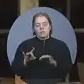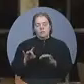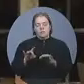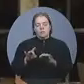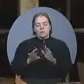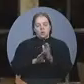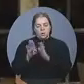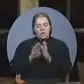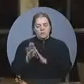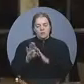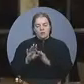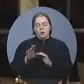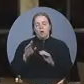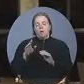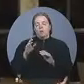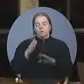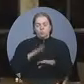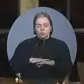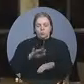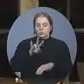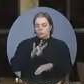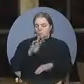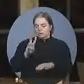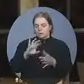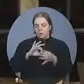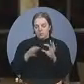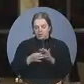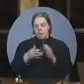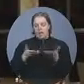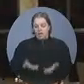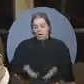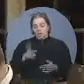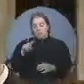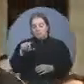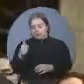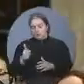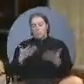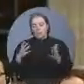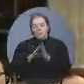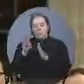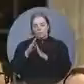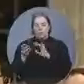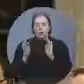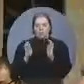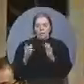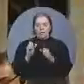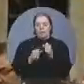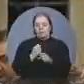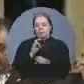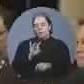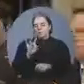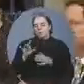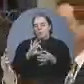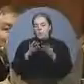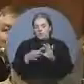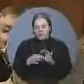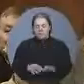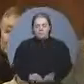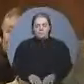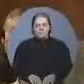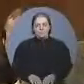une grande amélioration de 88. Nous livrons la marchandise pour les langues officielles, Monsieur le Président. Honorable député de